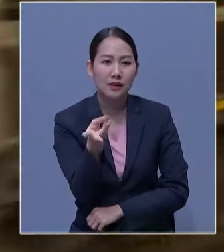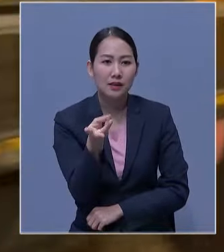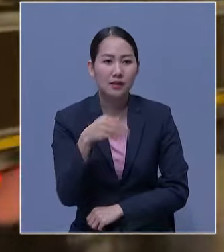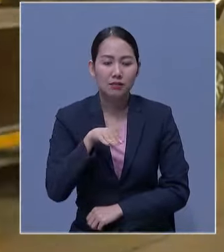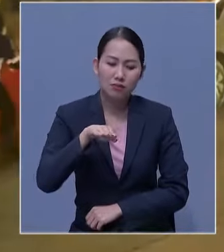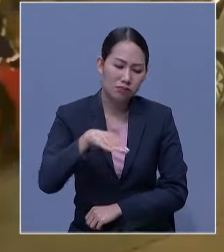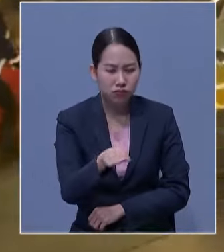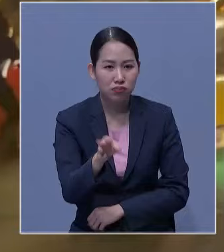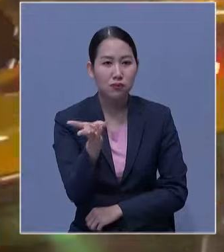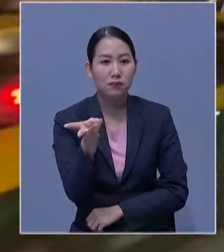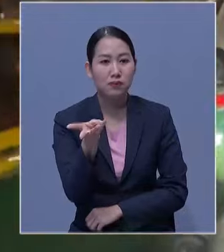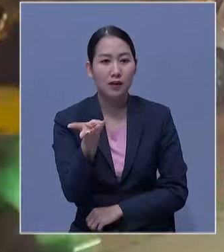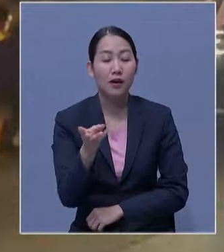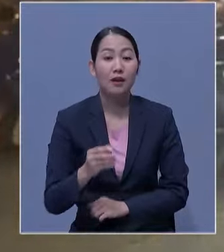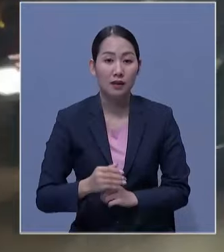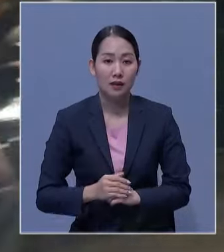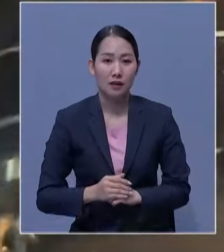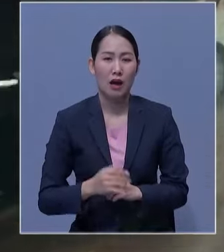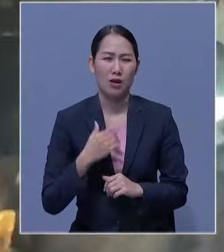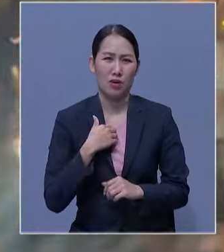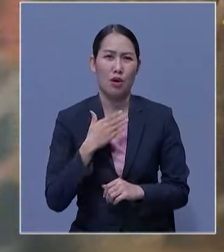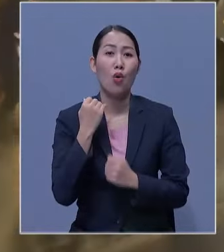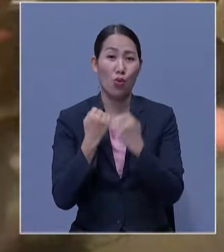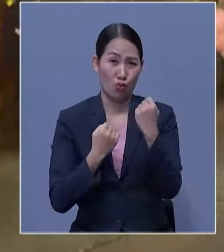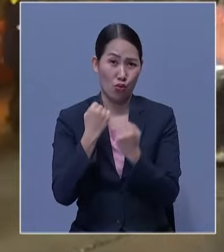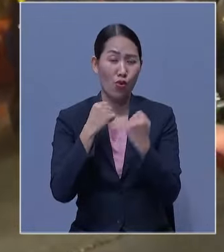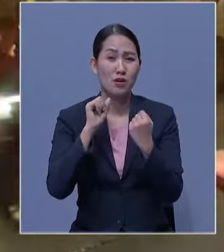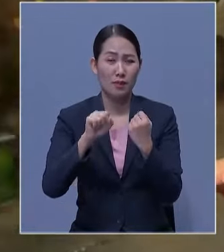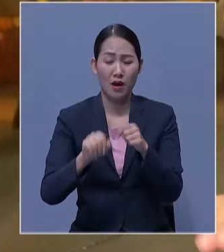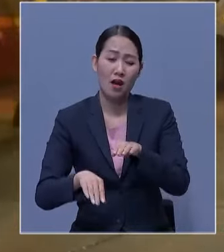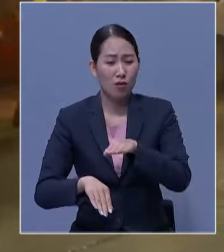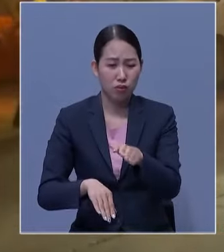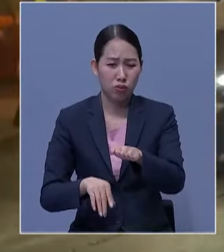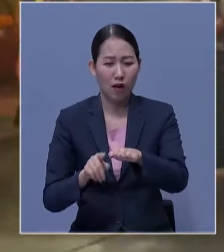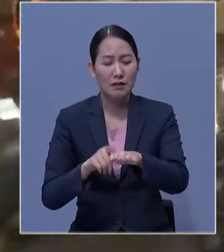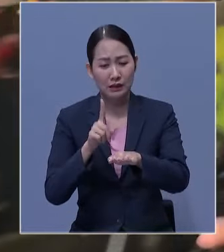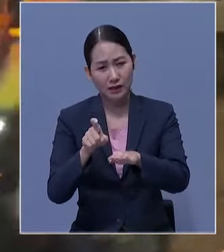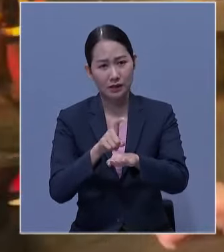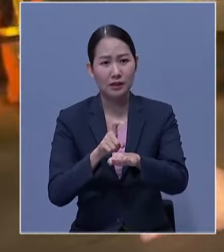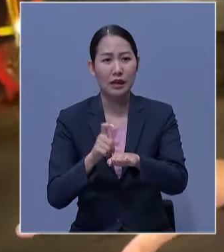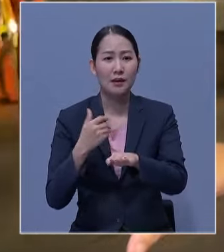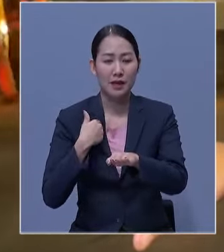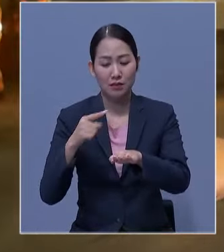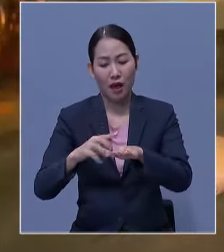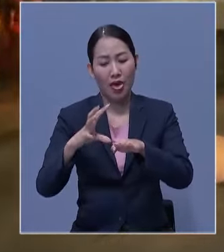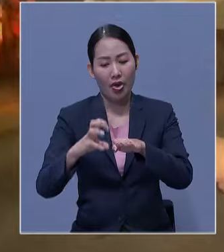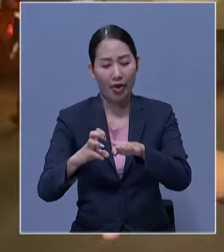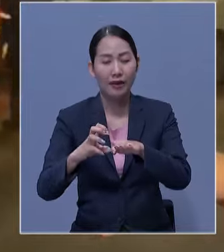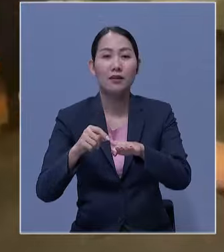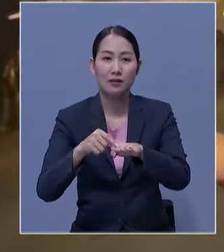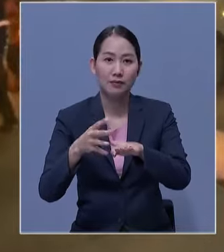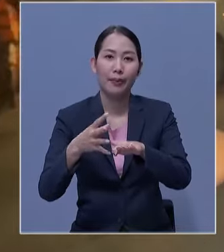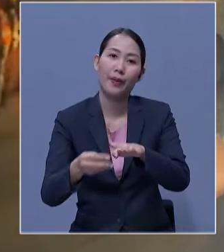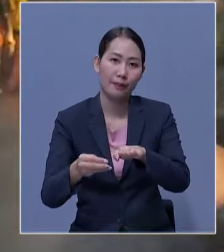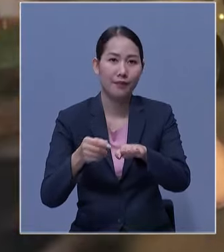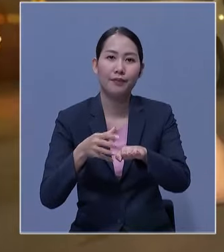purposeผม anythingอพอเราเปรยนต เราอจจะไมได้เสียหายเยเทไ่เพรคือ อย่างแตกแตจะว่าคนทข